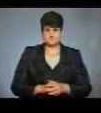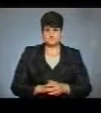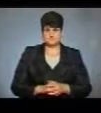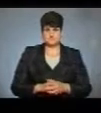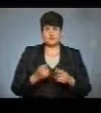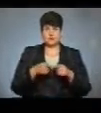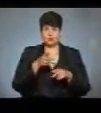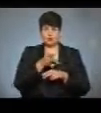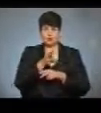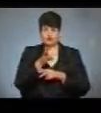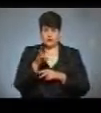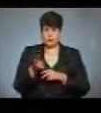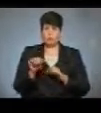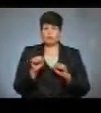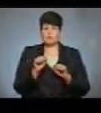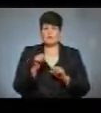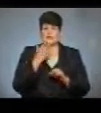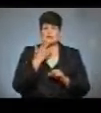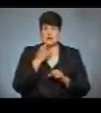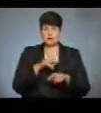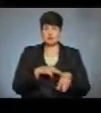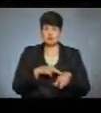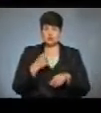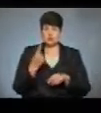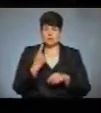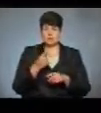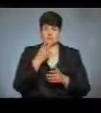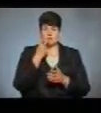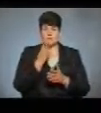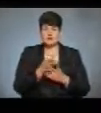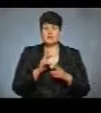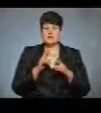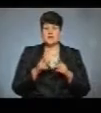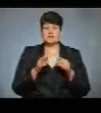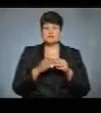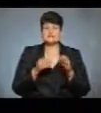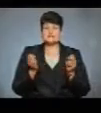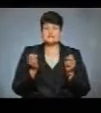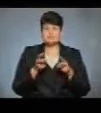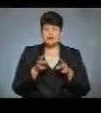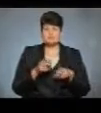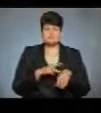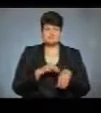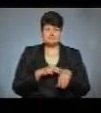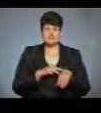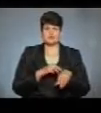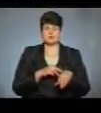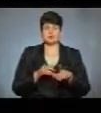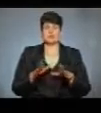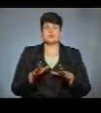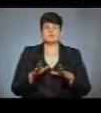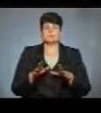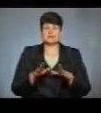На цьому відео управління Національної поліції області ви бачите, як спецпризначенці корпусу оперативно-раптової